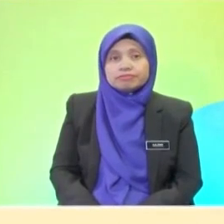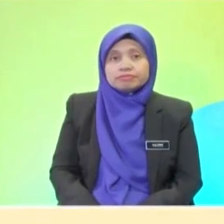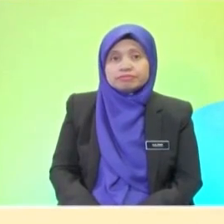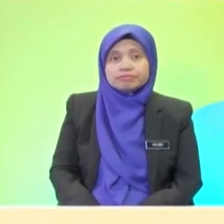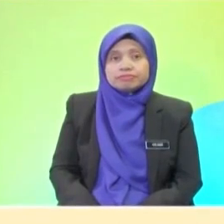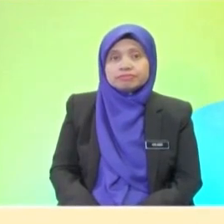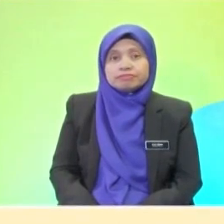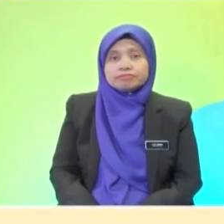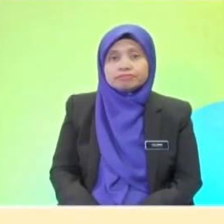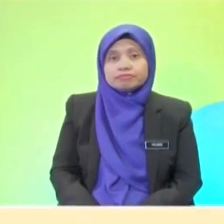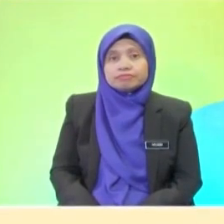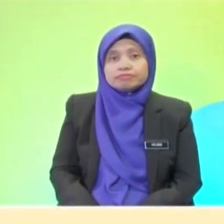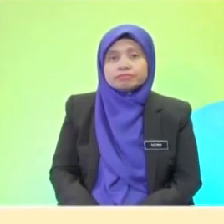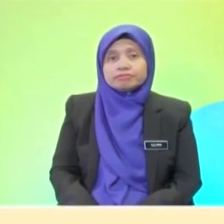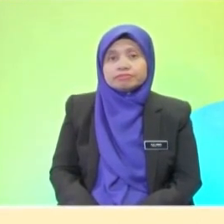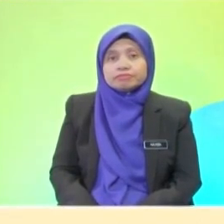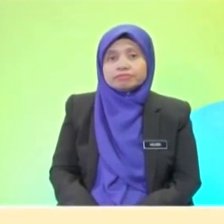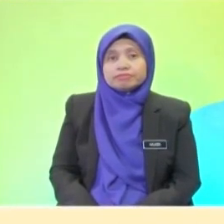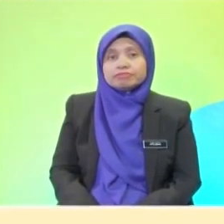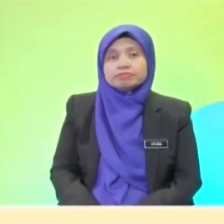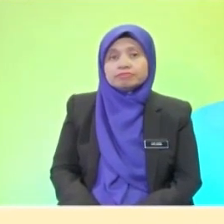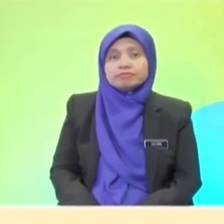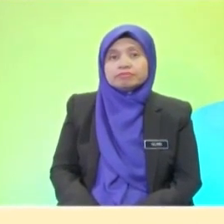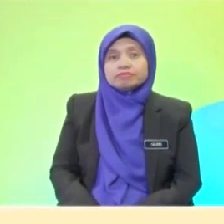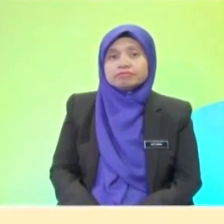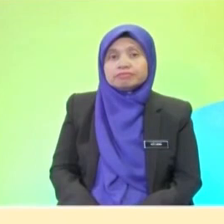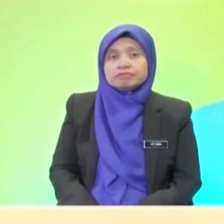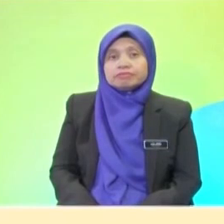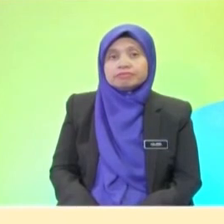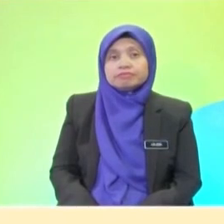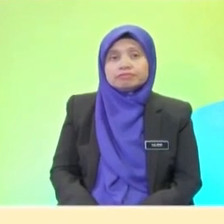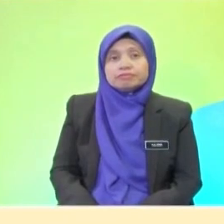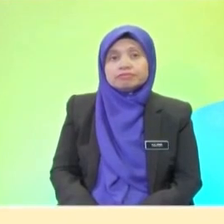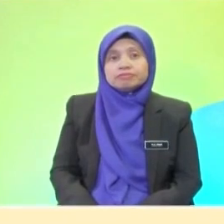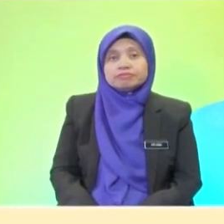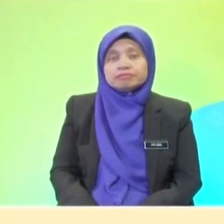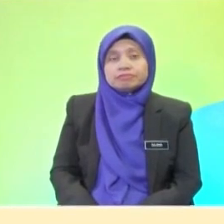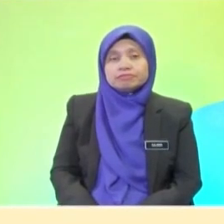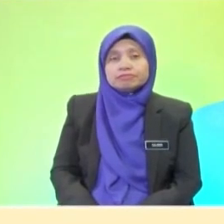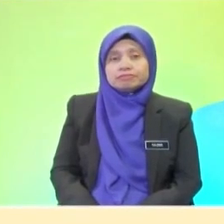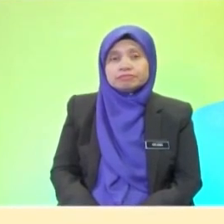s itu tanpa syarat belajar